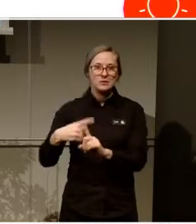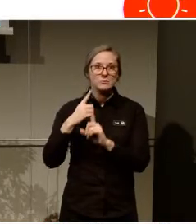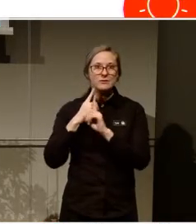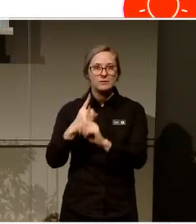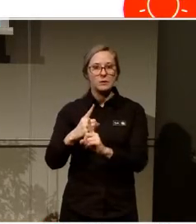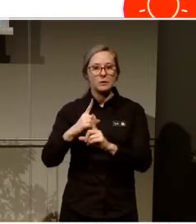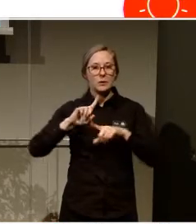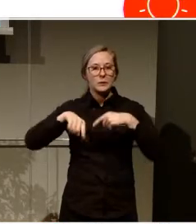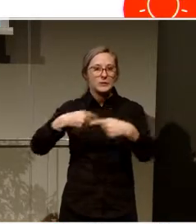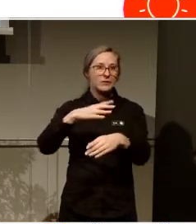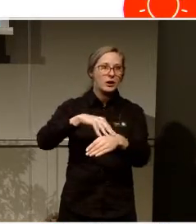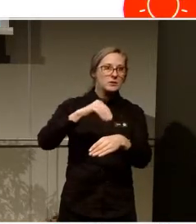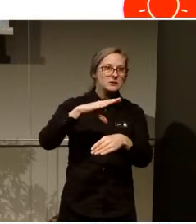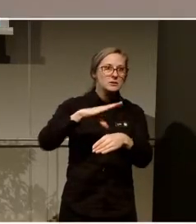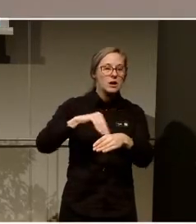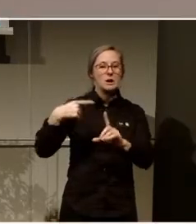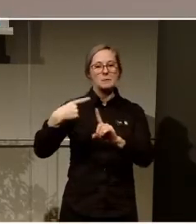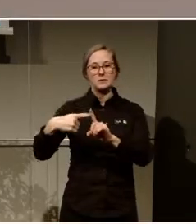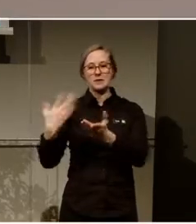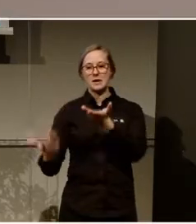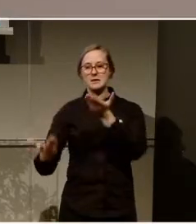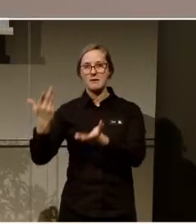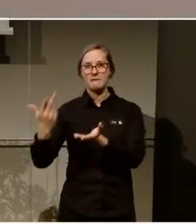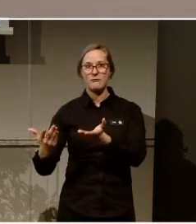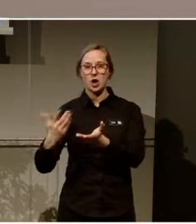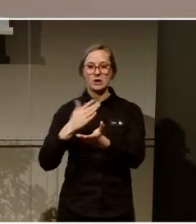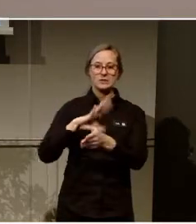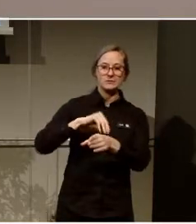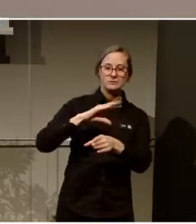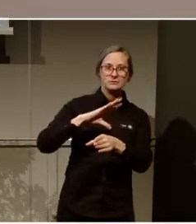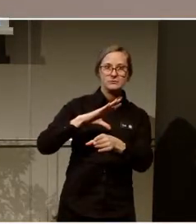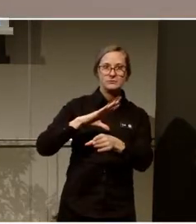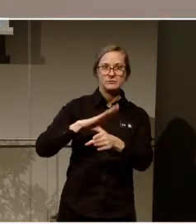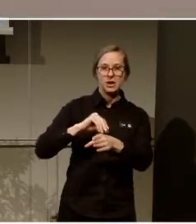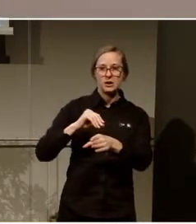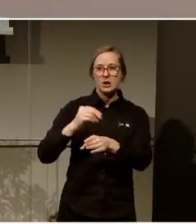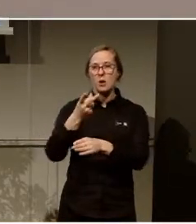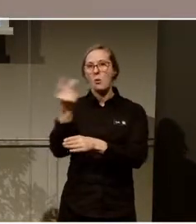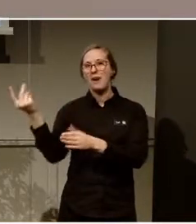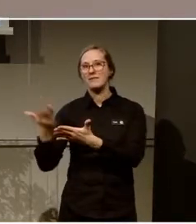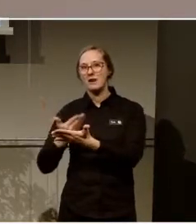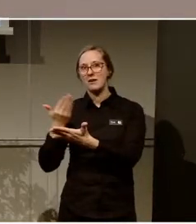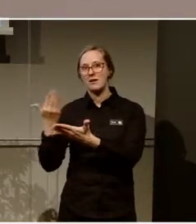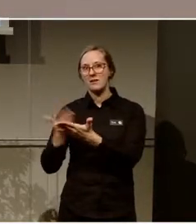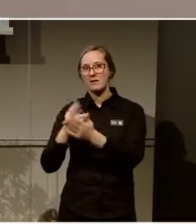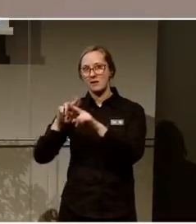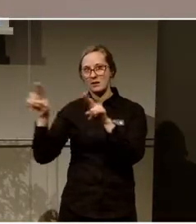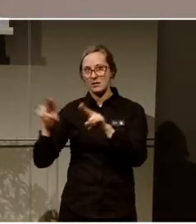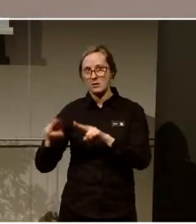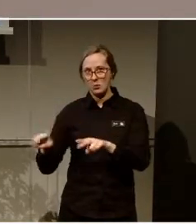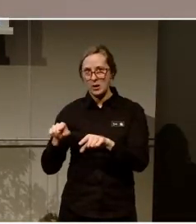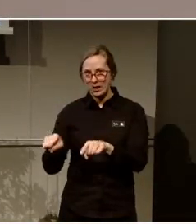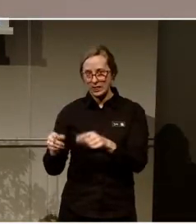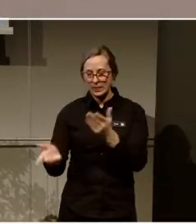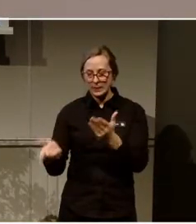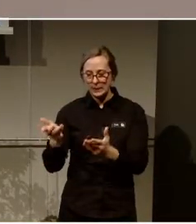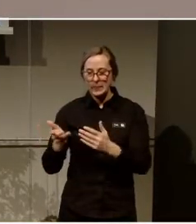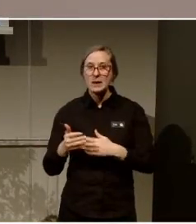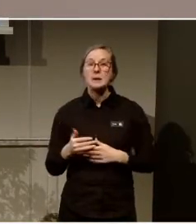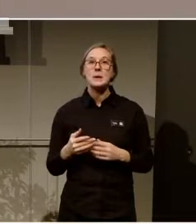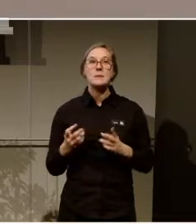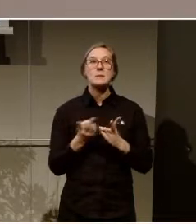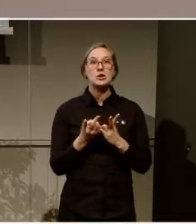i Sverige, men också jämföra vår utveckling med andra länder internationellt. Så att vi